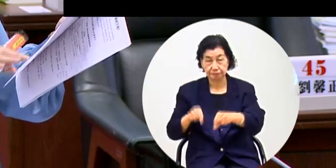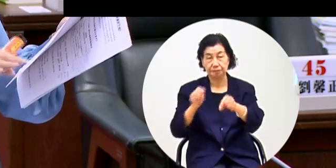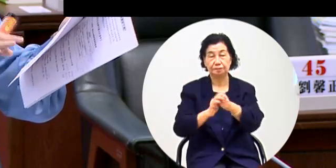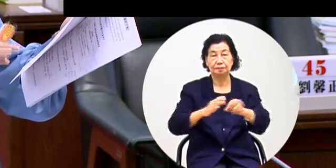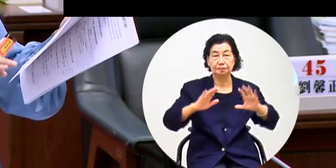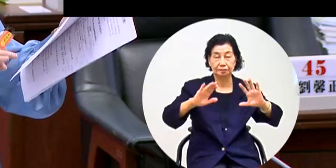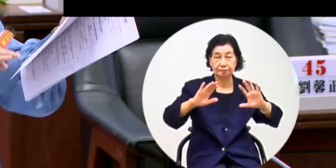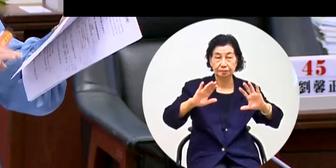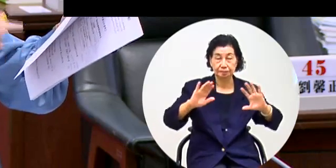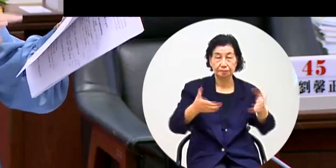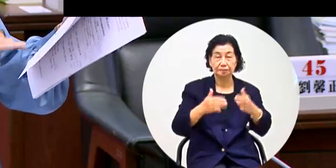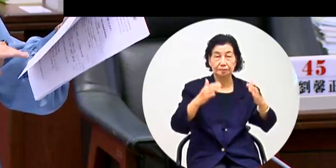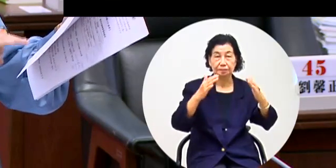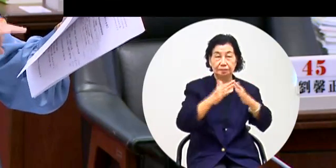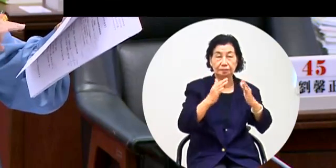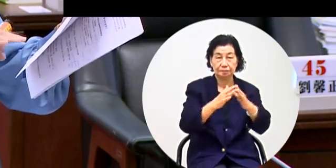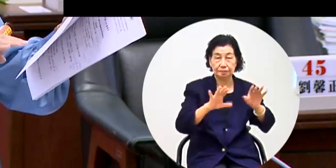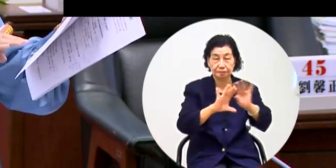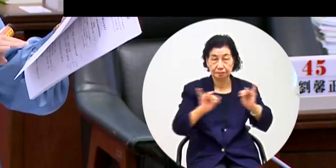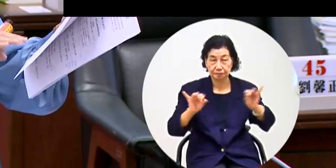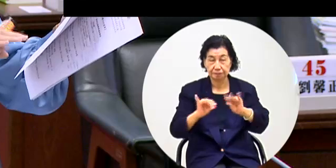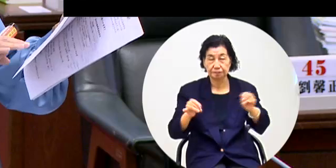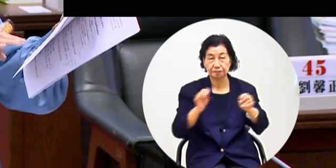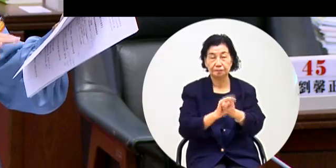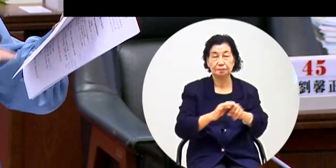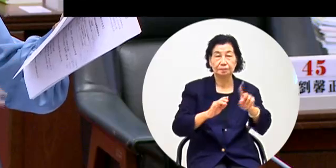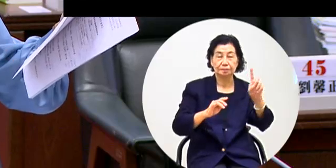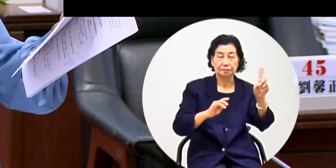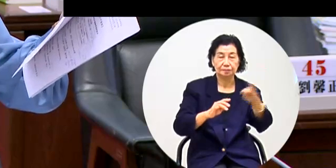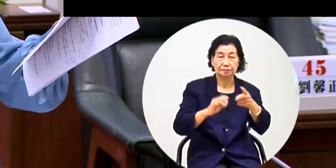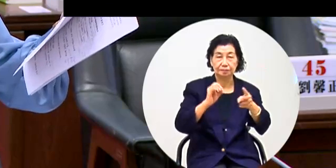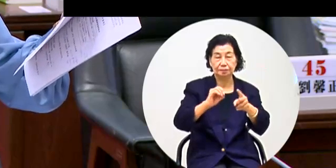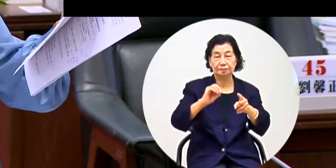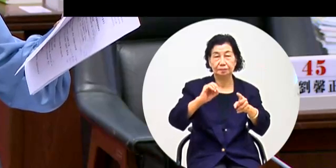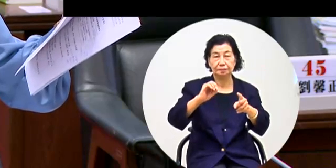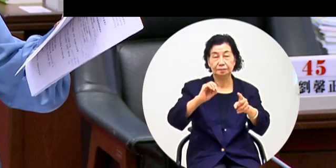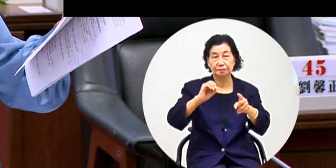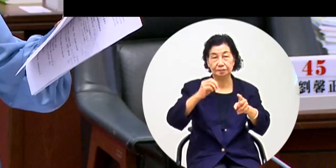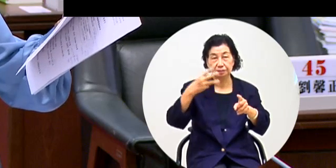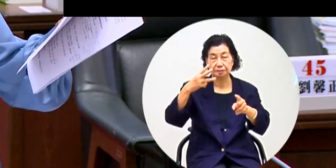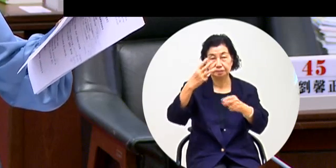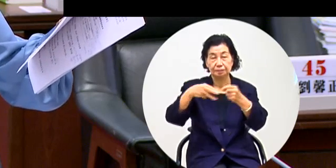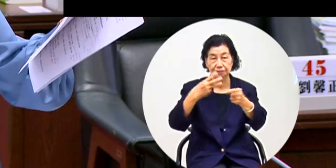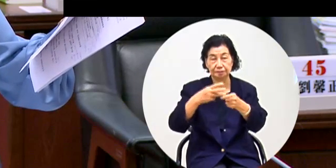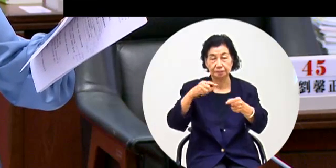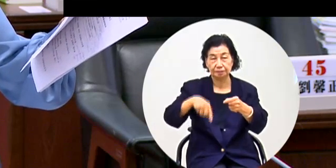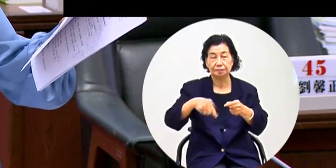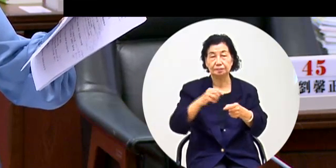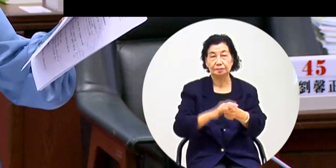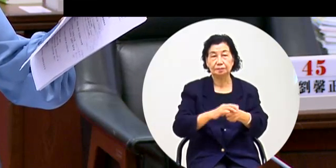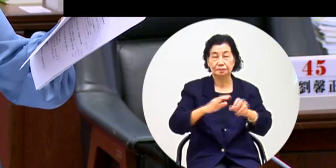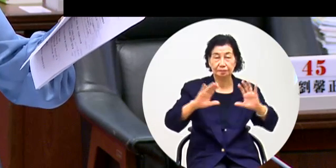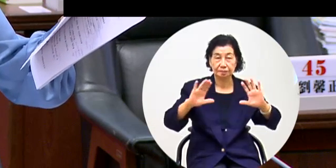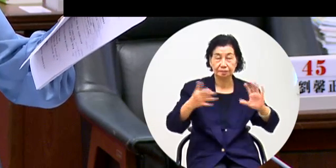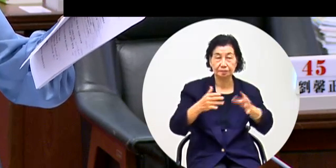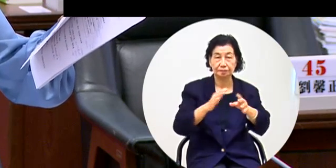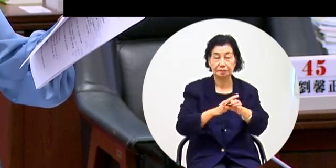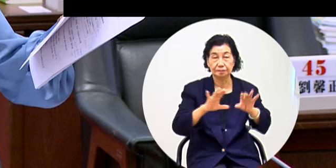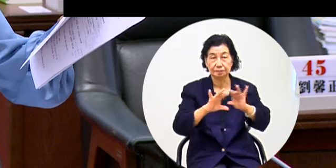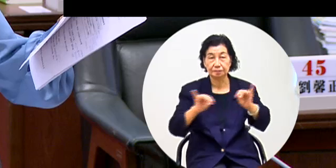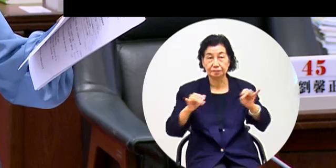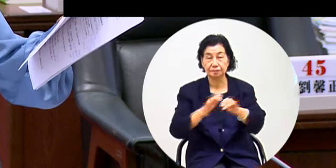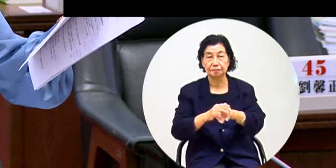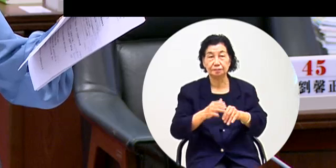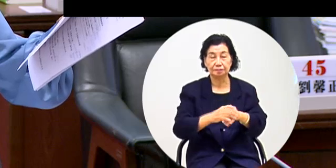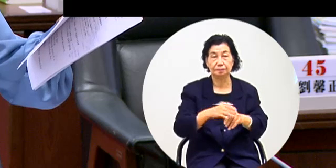的4月30号要完成。在第12条的第一项里面有讲到，国土计划的拟定要邀请学者、专家、民间